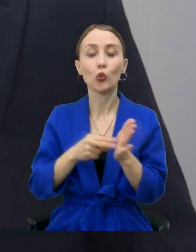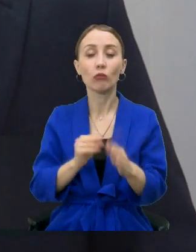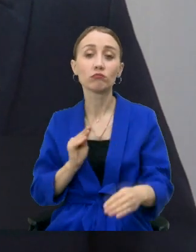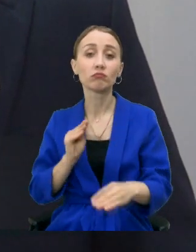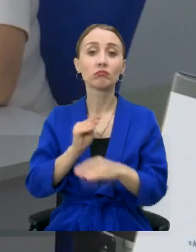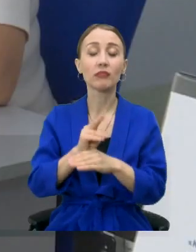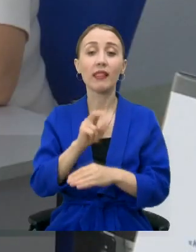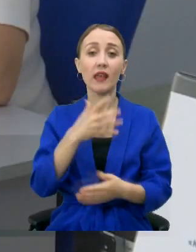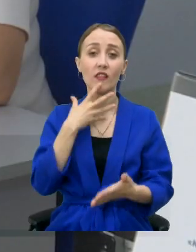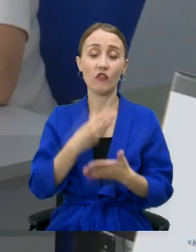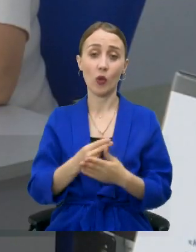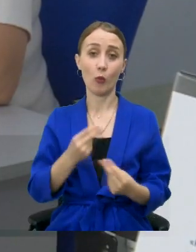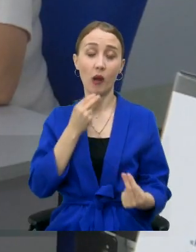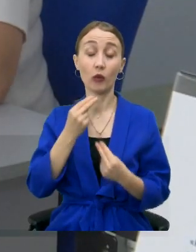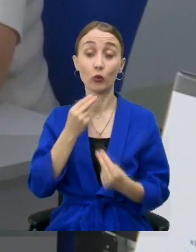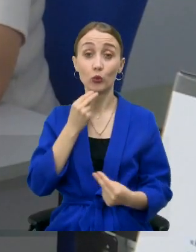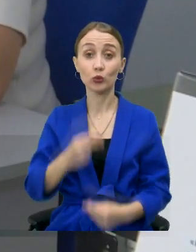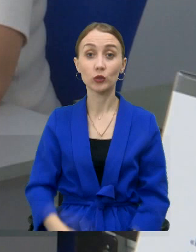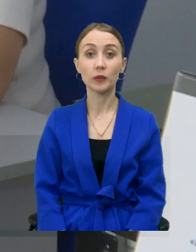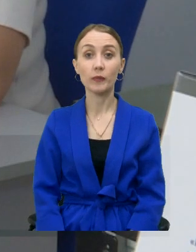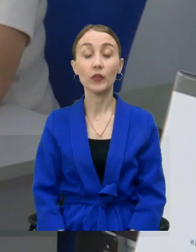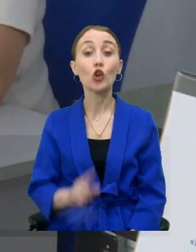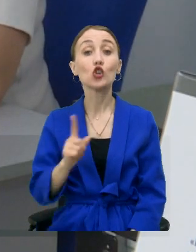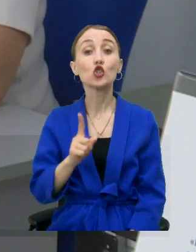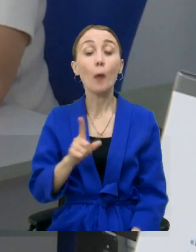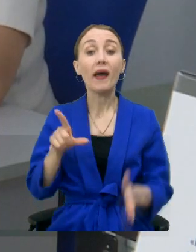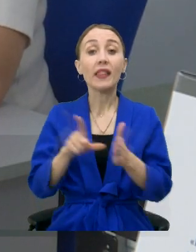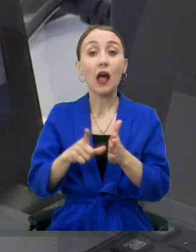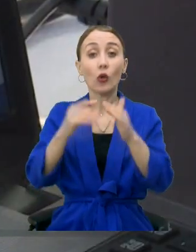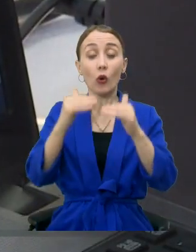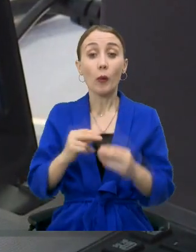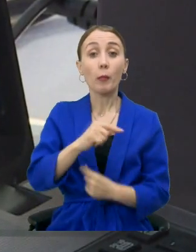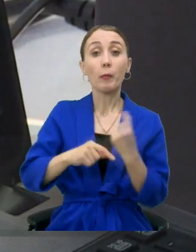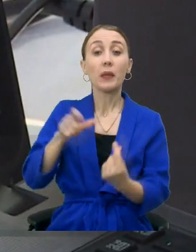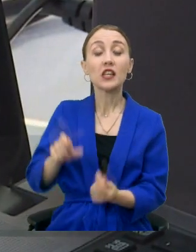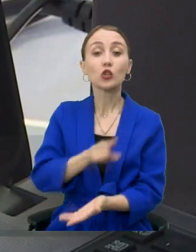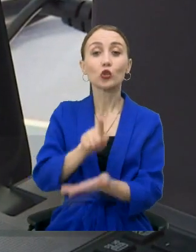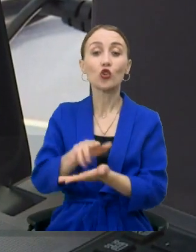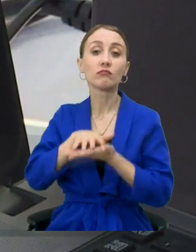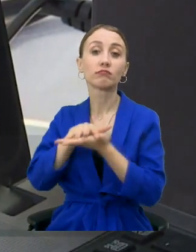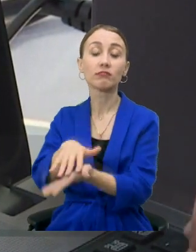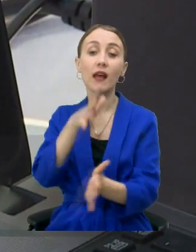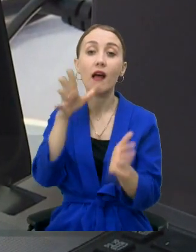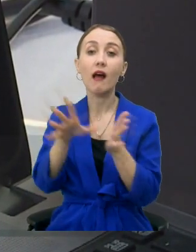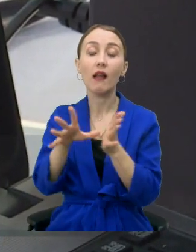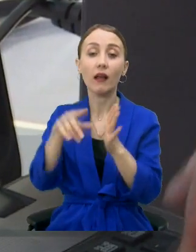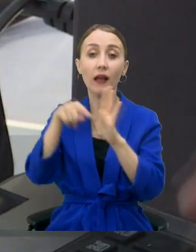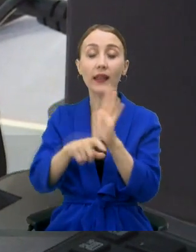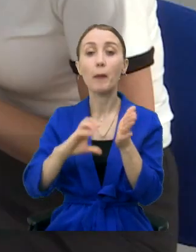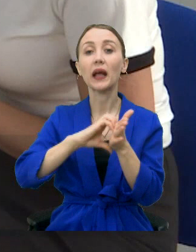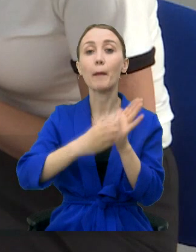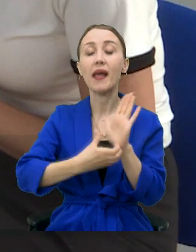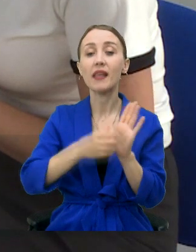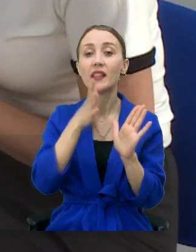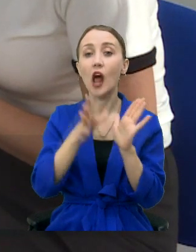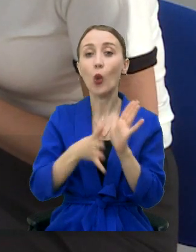свою продукцию. Для того, чтобы перейти на розничный налог, предпринимателю необходимо подать заявление в электронном виде в кабинете